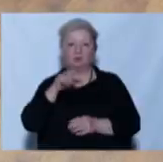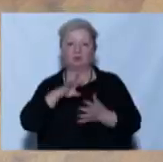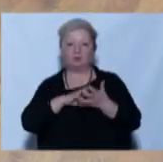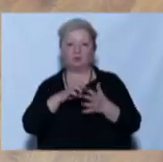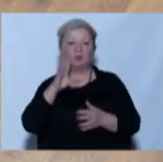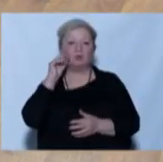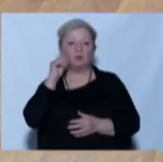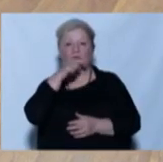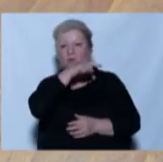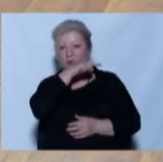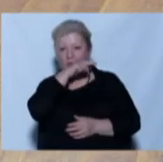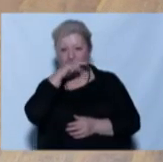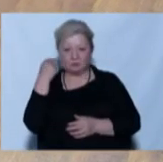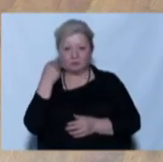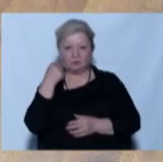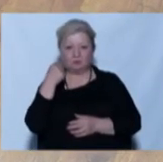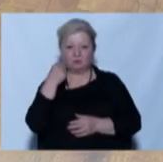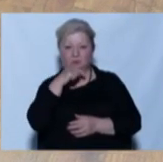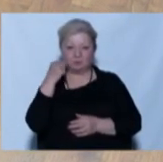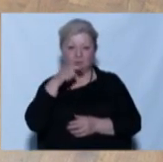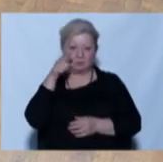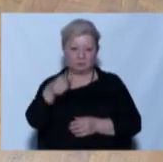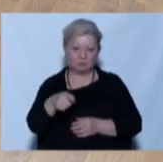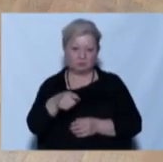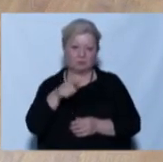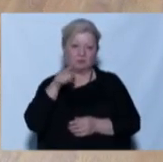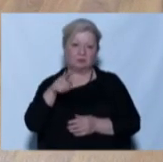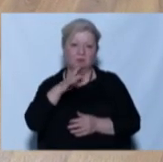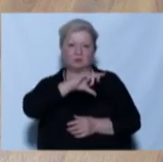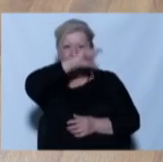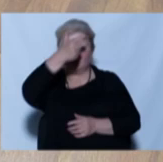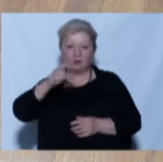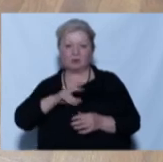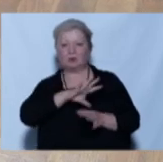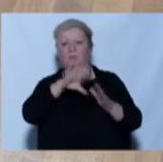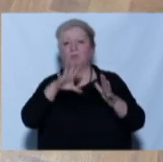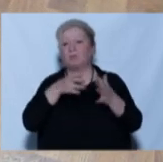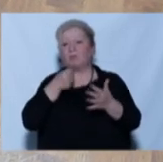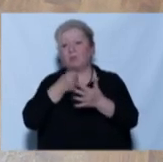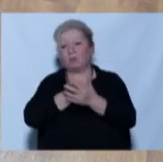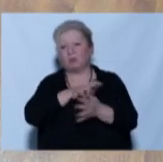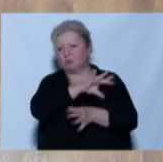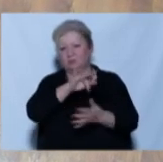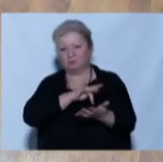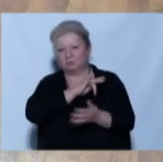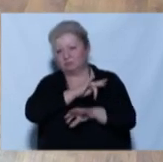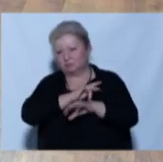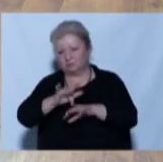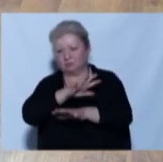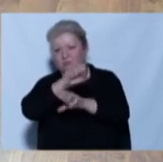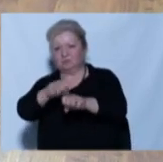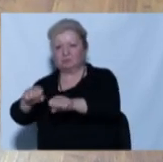როდესაც რუსეთმა ჩრდილო კავკასიის აღმოსავლეთი ნაწილი მთლიანად დაიპყრო და შამილი იძულებული გახდა დაღესტნიდან